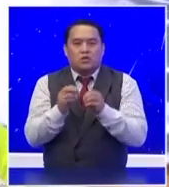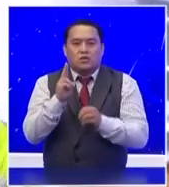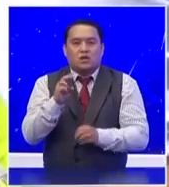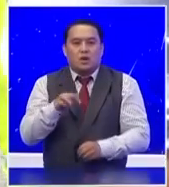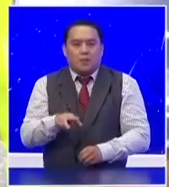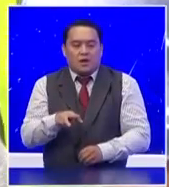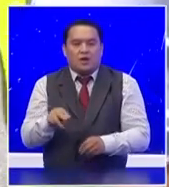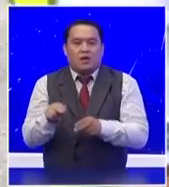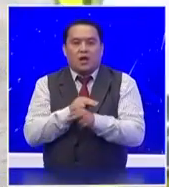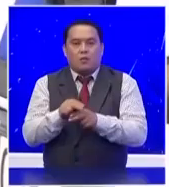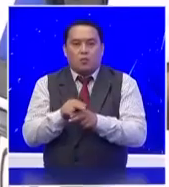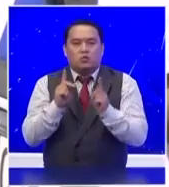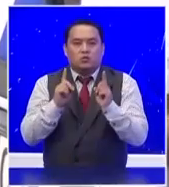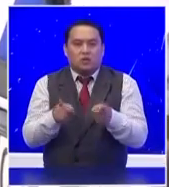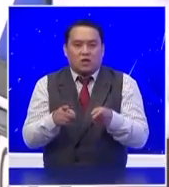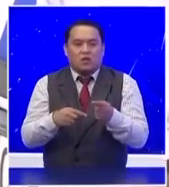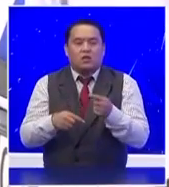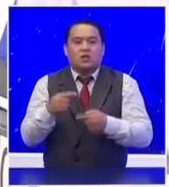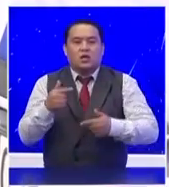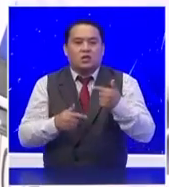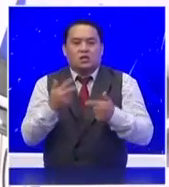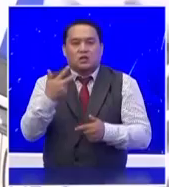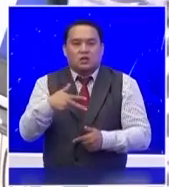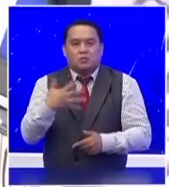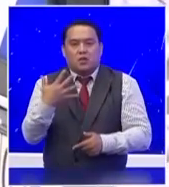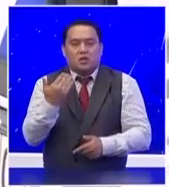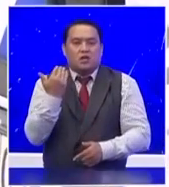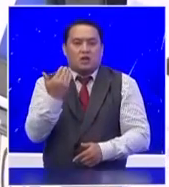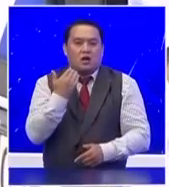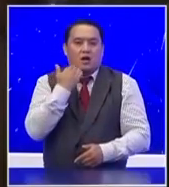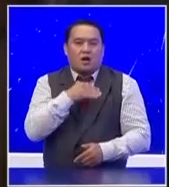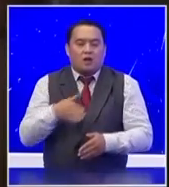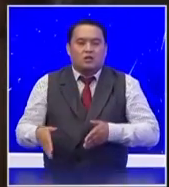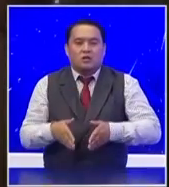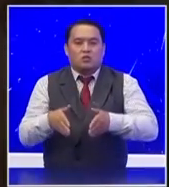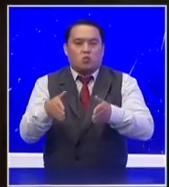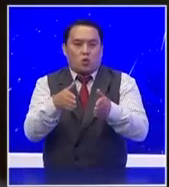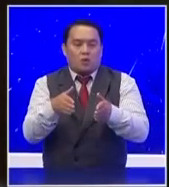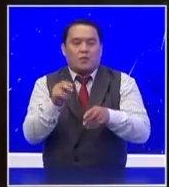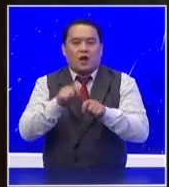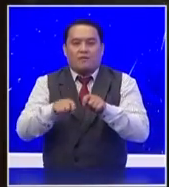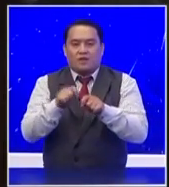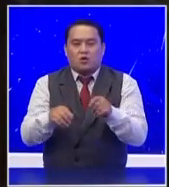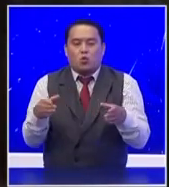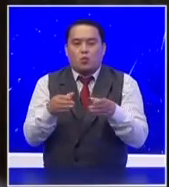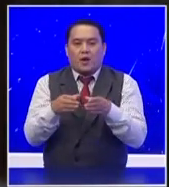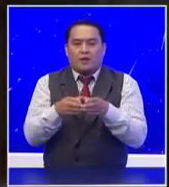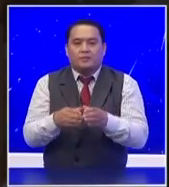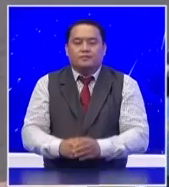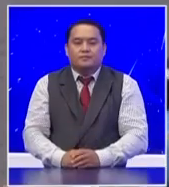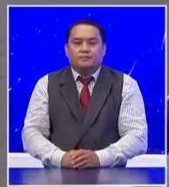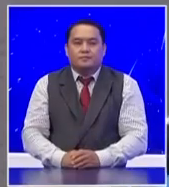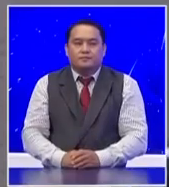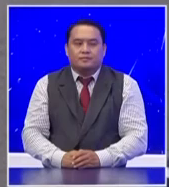километров. Ремонтные работы, согласно тендеру, ведутся на 35 из них. Качество трассы областного значения проверила мониторинговая группа.